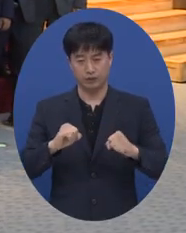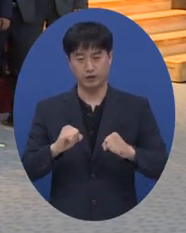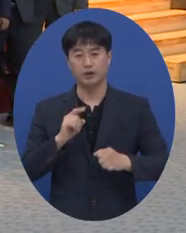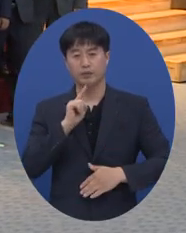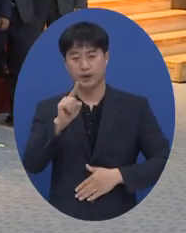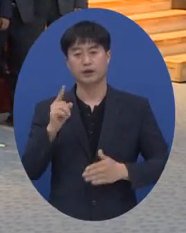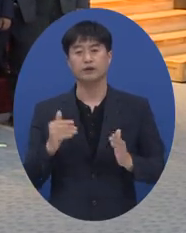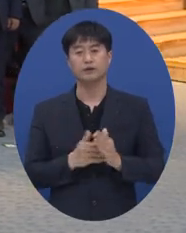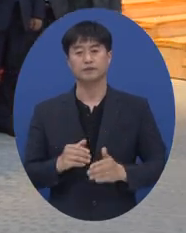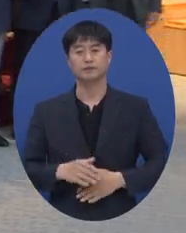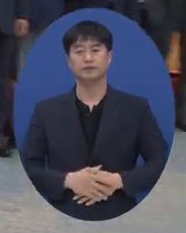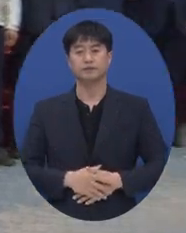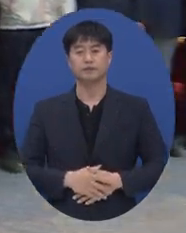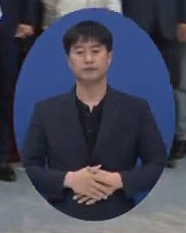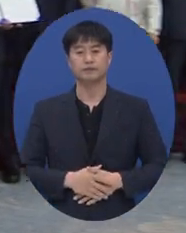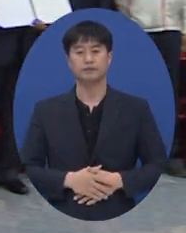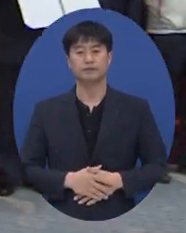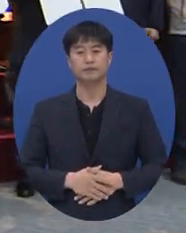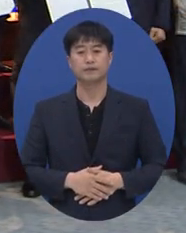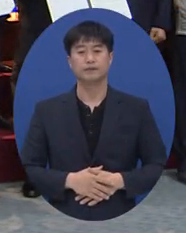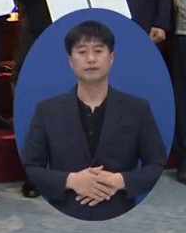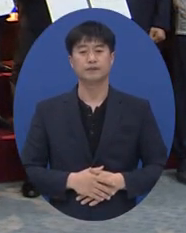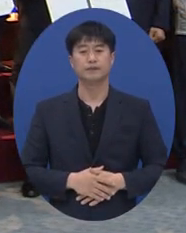경기 줄지 비 김태희 입니다